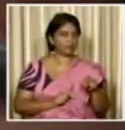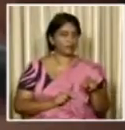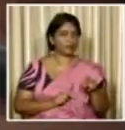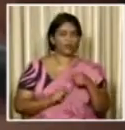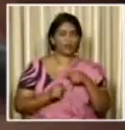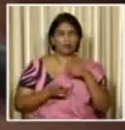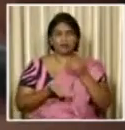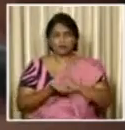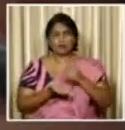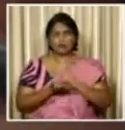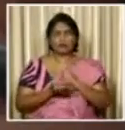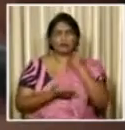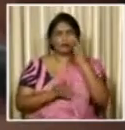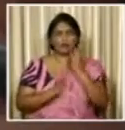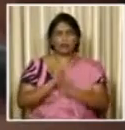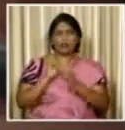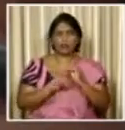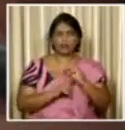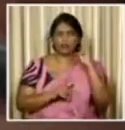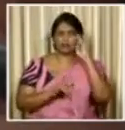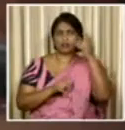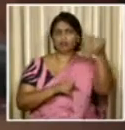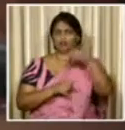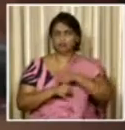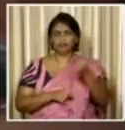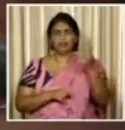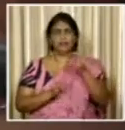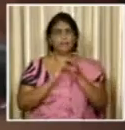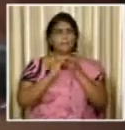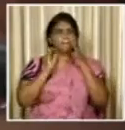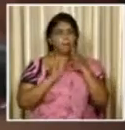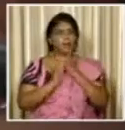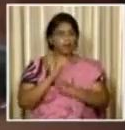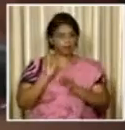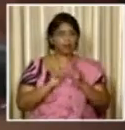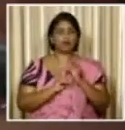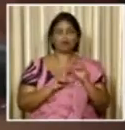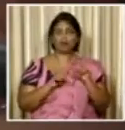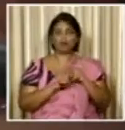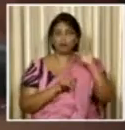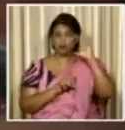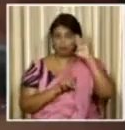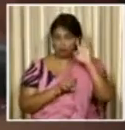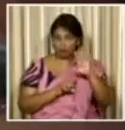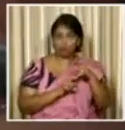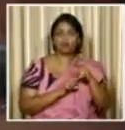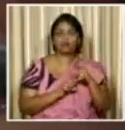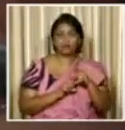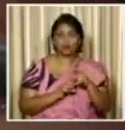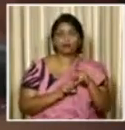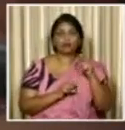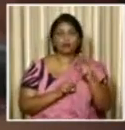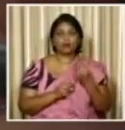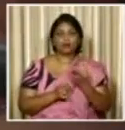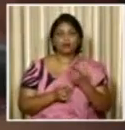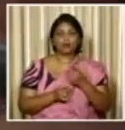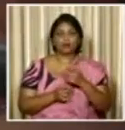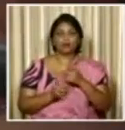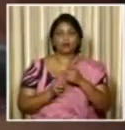atharameda awastha gananawakadi mantriwuru divurun dunna. Basir Rajapaksa mantriwaraya hetiyata divurun denakota ohuta negita